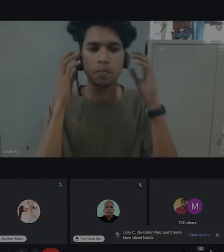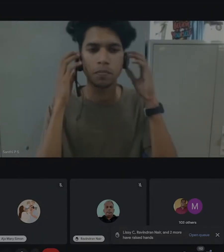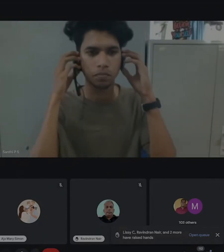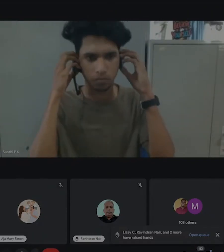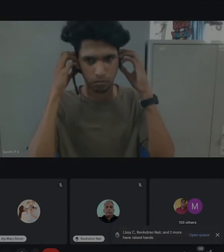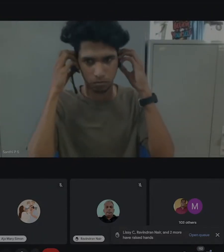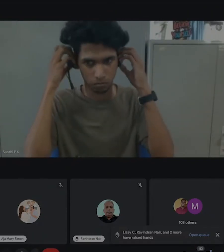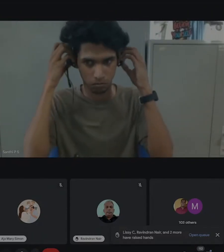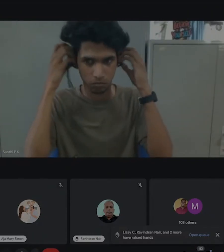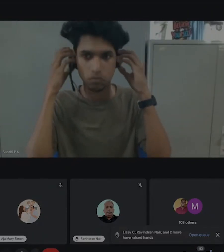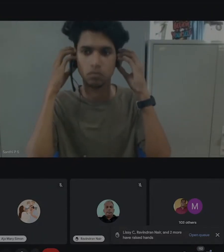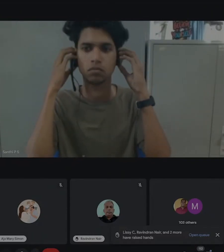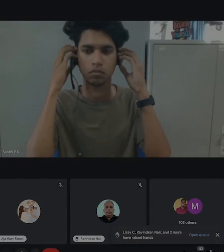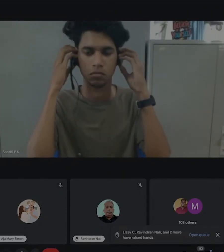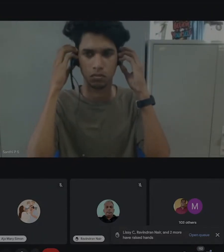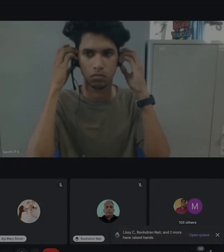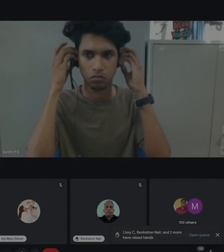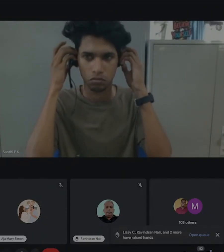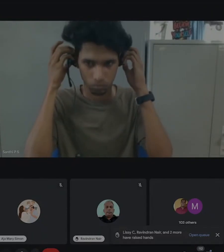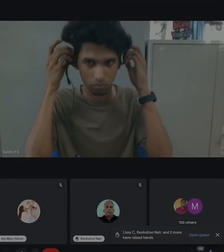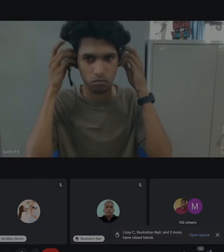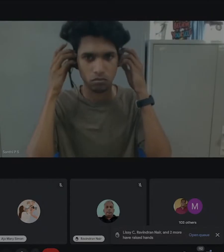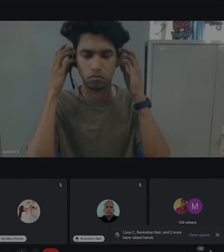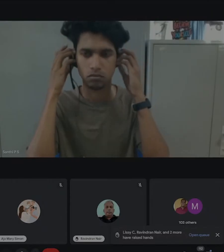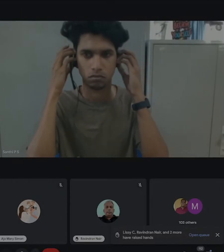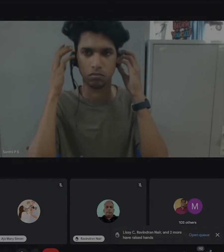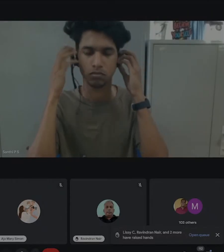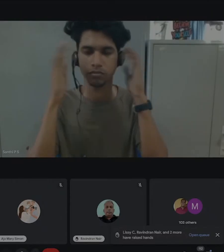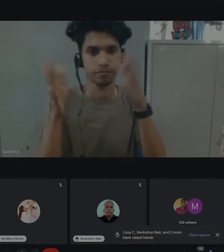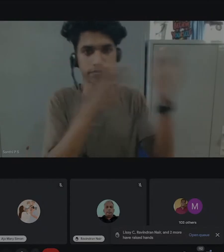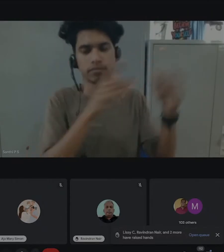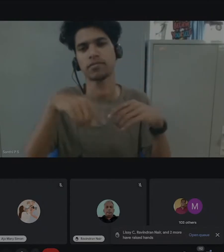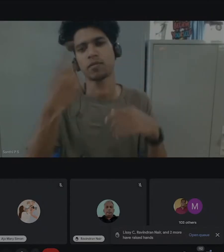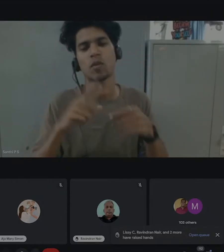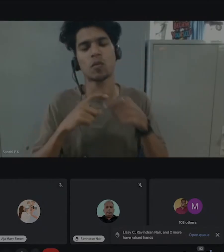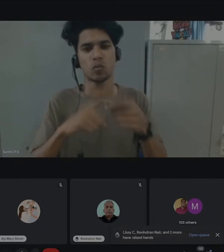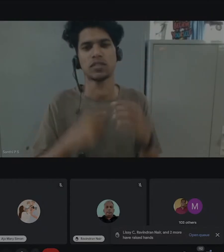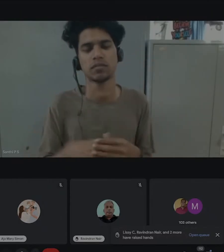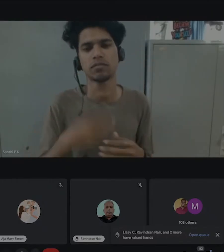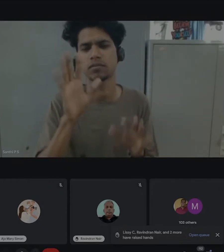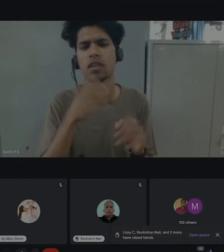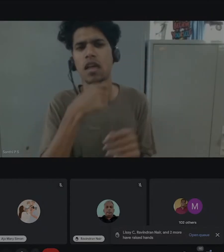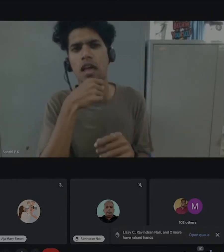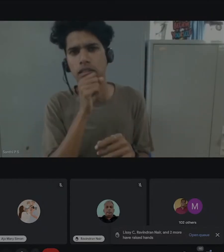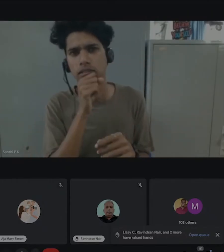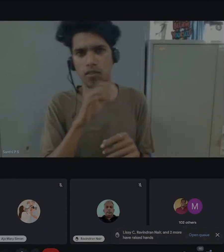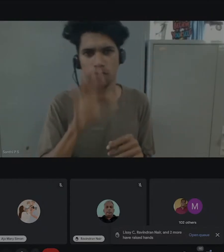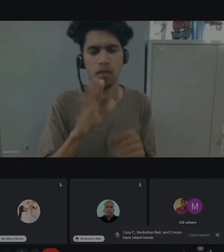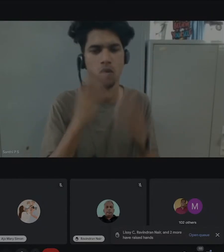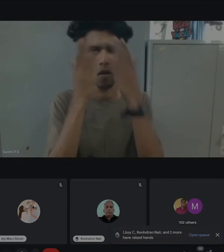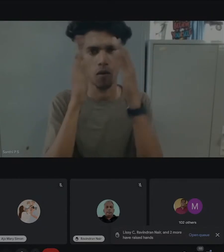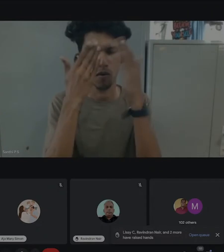ശരി മാഡം, അടുത്ത ചോദ്യത്തിലേക്ക് പോവുകയാണ്. മിസ് ലിൻസി ചോദിച്ചിരിക്കുന്നതാണ്, 5 വയസ്സായ ഓട്ടിസം വിഭാഗത്തിൽ പെടുന്ന